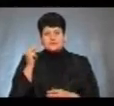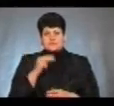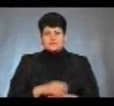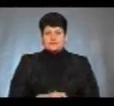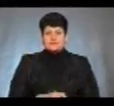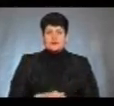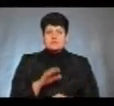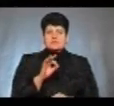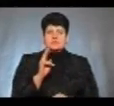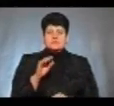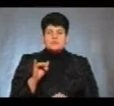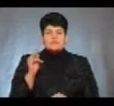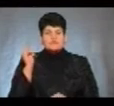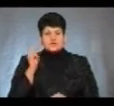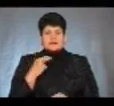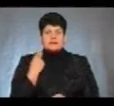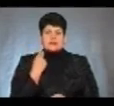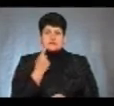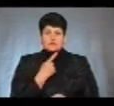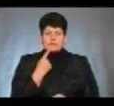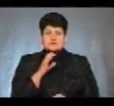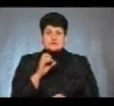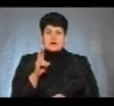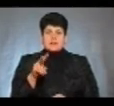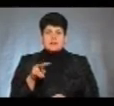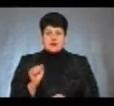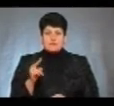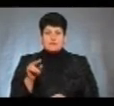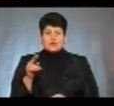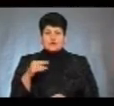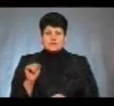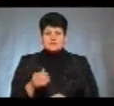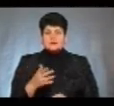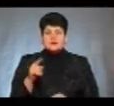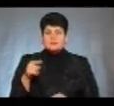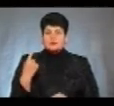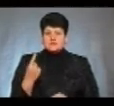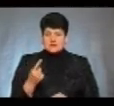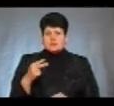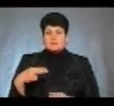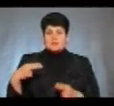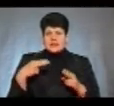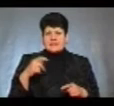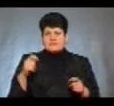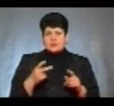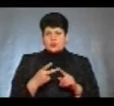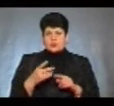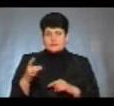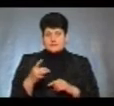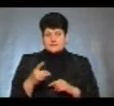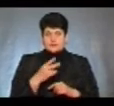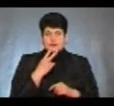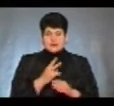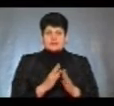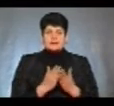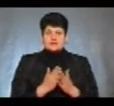Оксана Кузьмінчук вчить англійської мови у Скалаподільській школі №1. Педагог приїхала на фестиваль вдруге. Презентували книжку